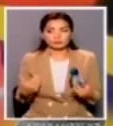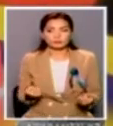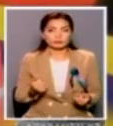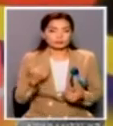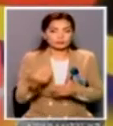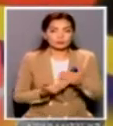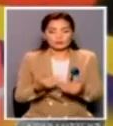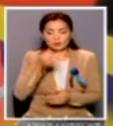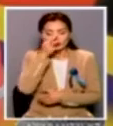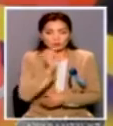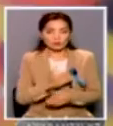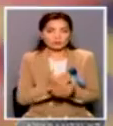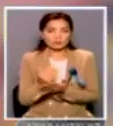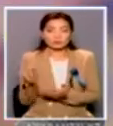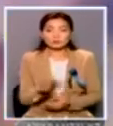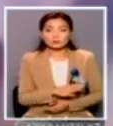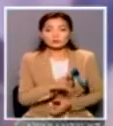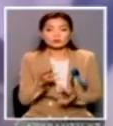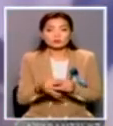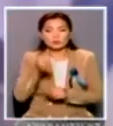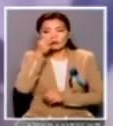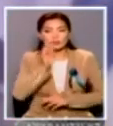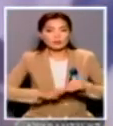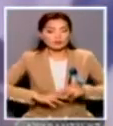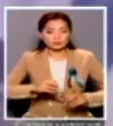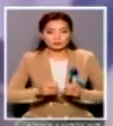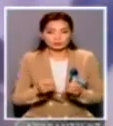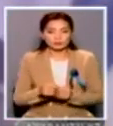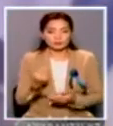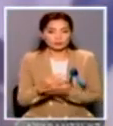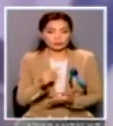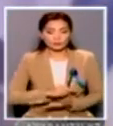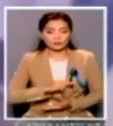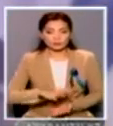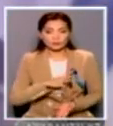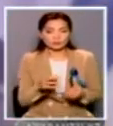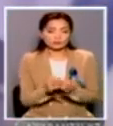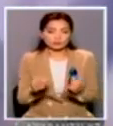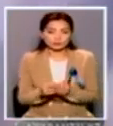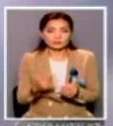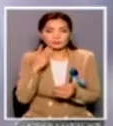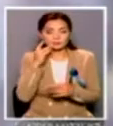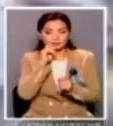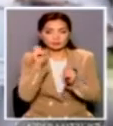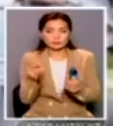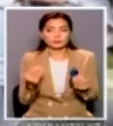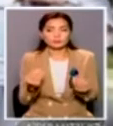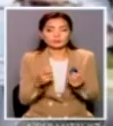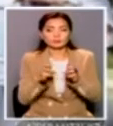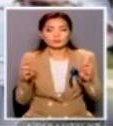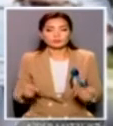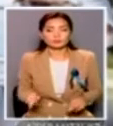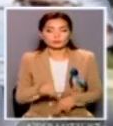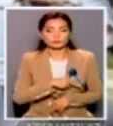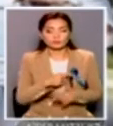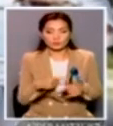стала фельдшером высшей категории. Квалифицированный специалист был ценным работником. Она неоднократно награждалась почетными грамотами